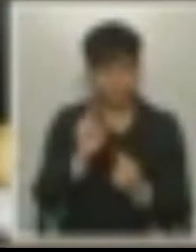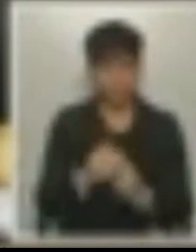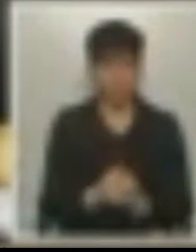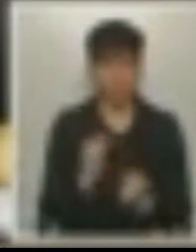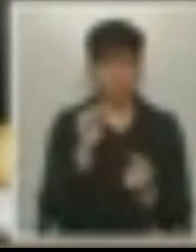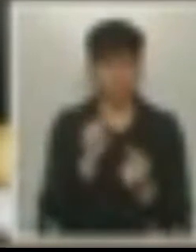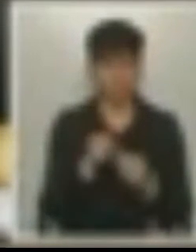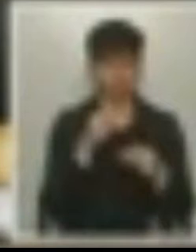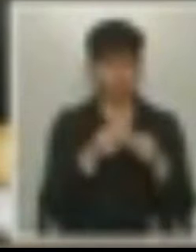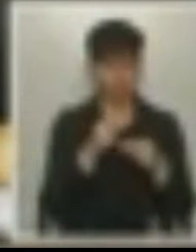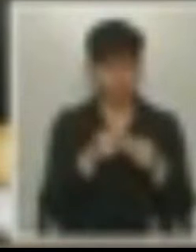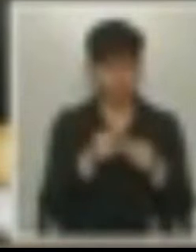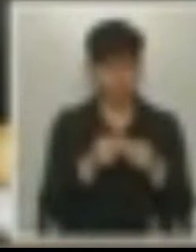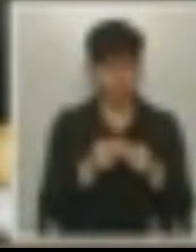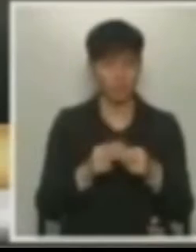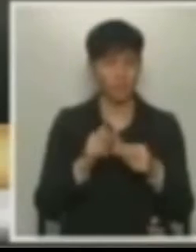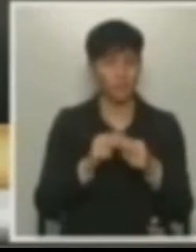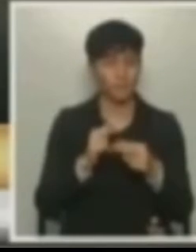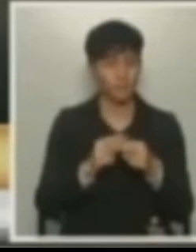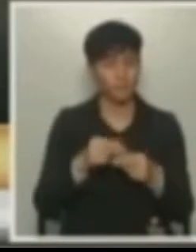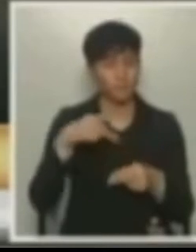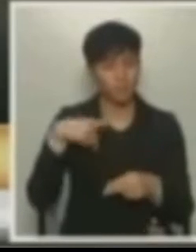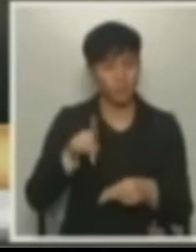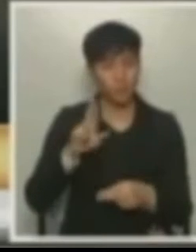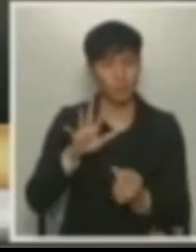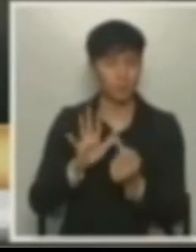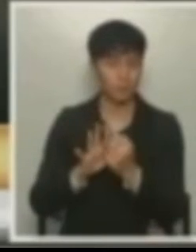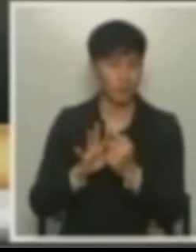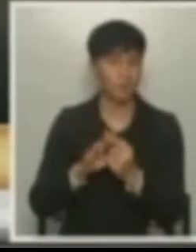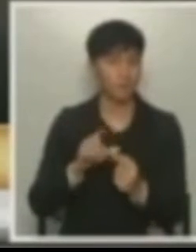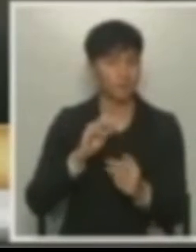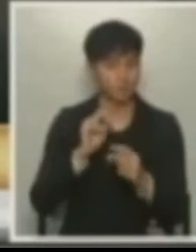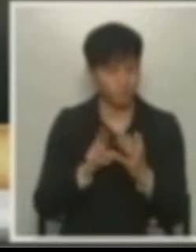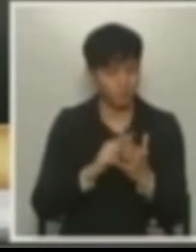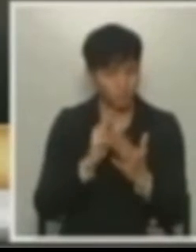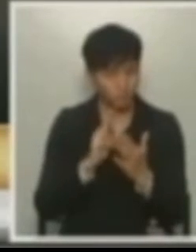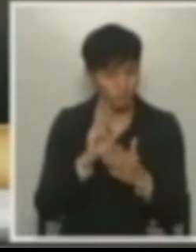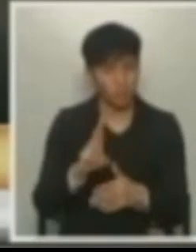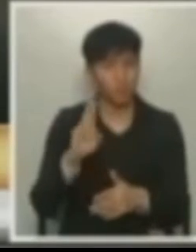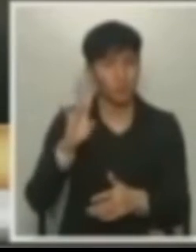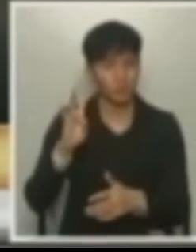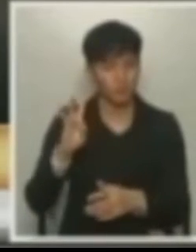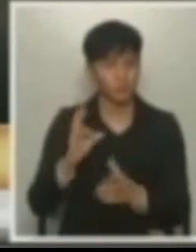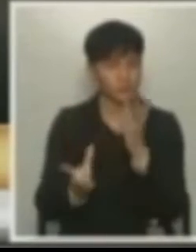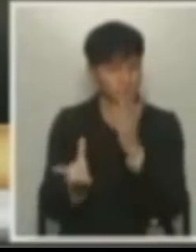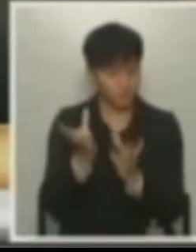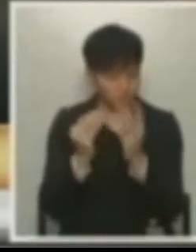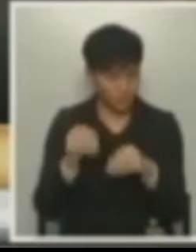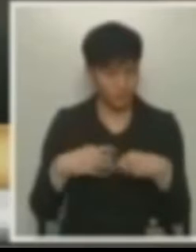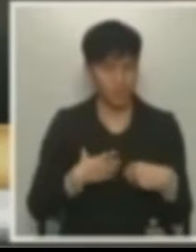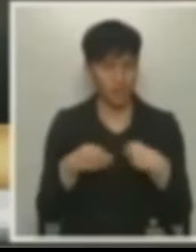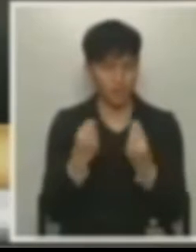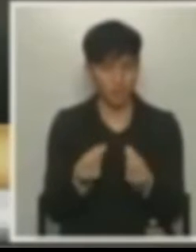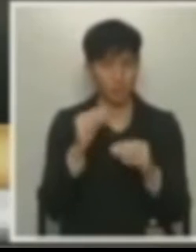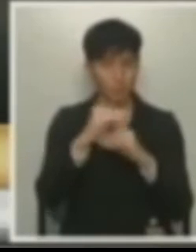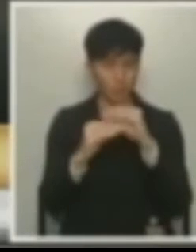พระปกเกล้าศึกษานะครับผมคิดว่าเรื่องนี้น่าสนใจสำคัญนะครับแล้วผมอยากจะให้โครงการนี้ดำเนินต่อไปนะครับแต่อยาก